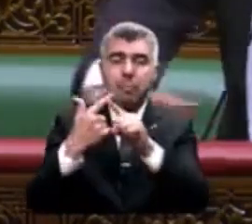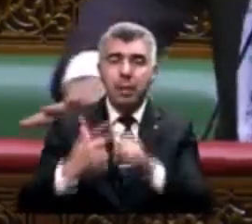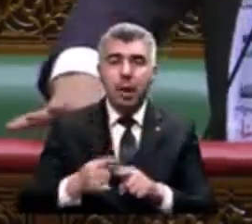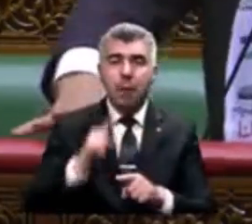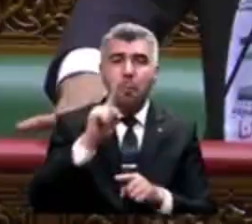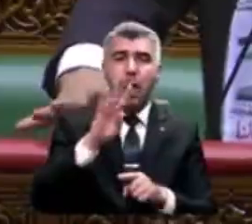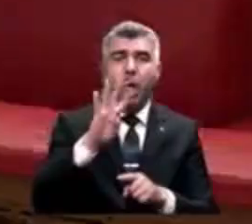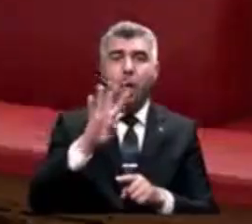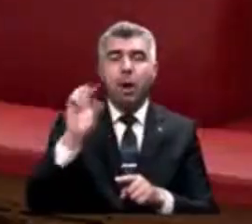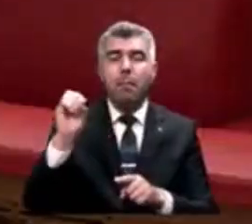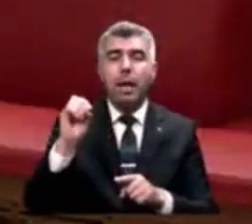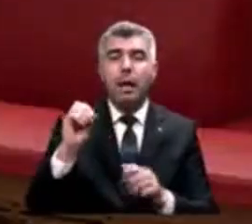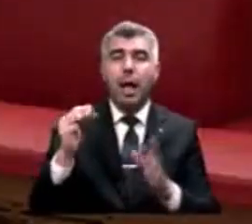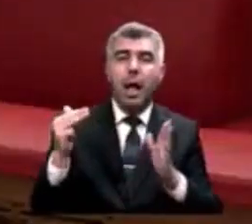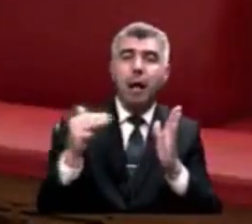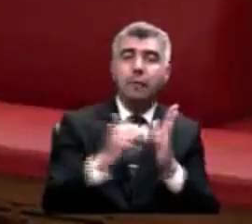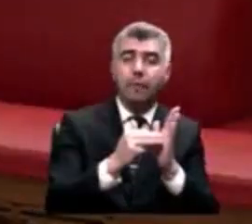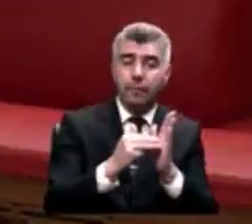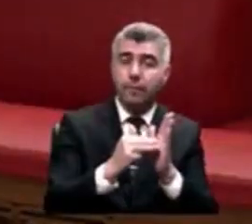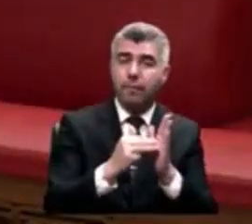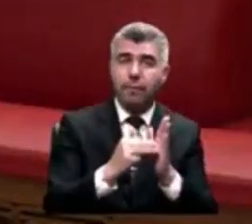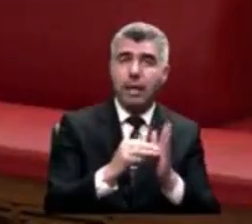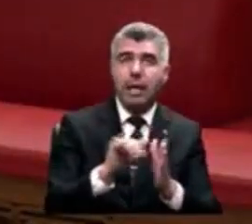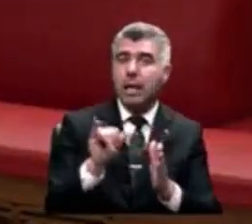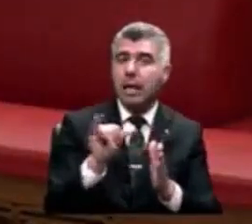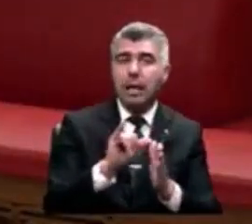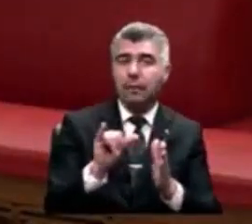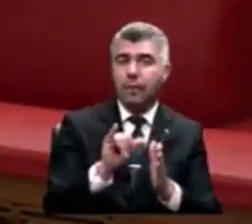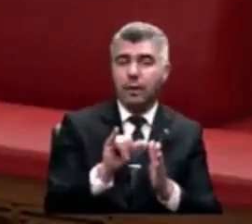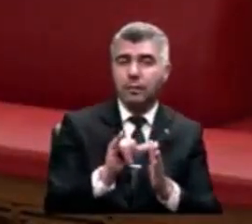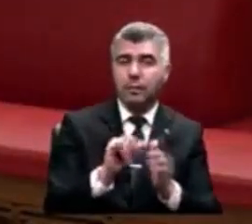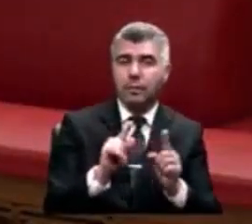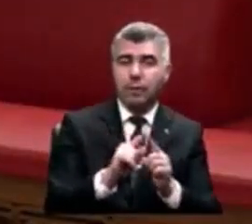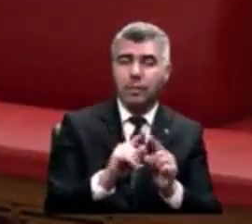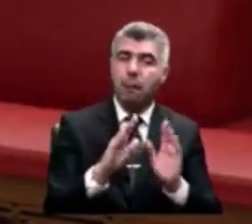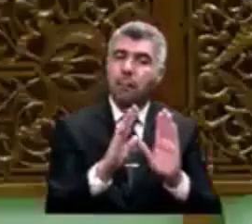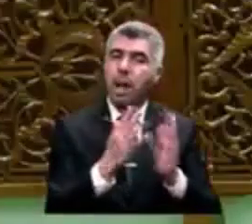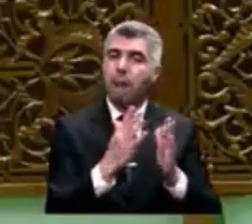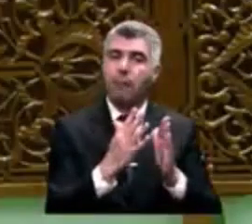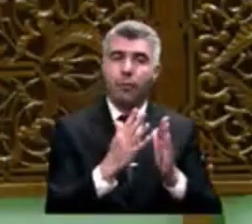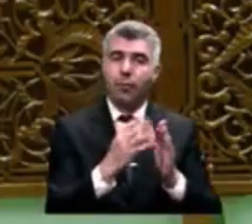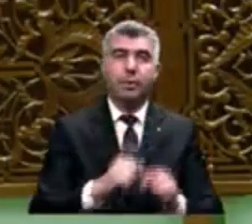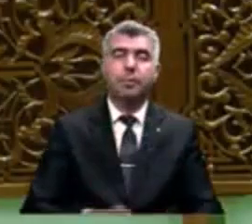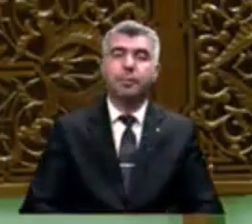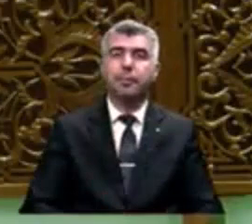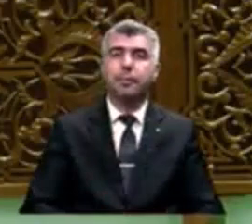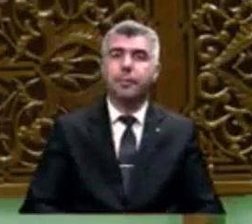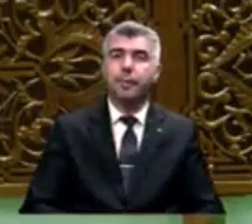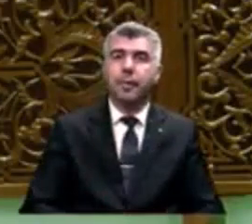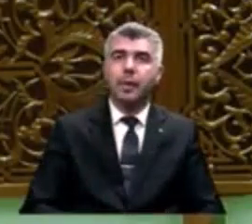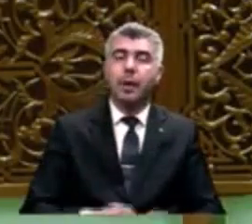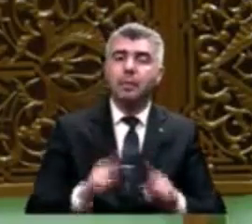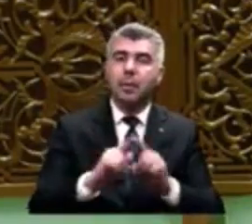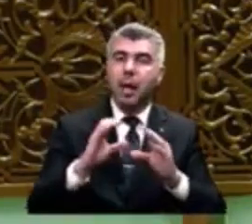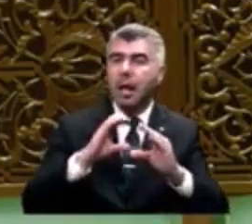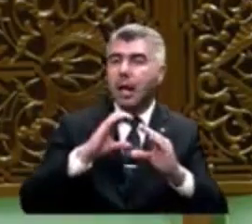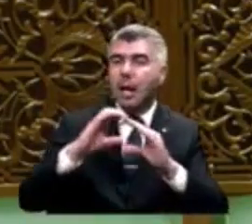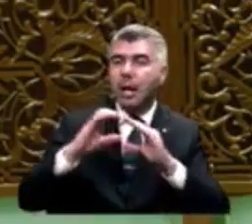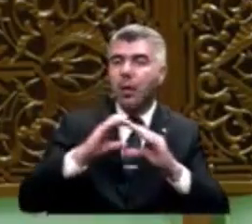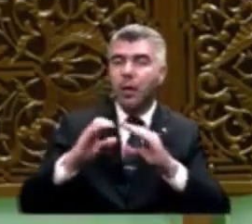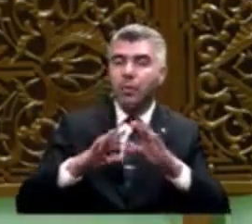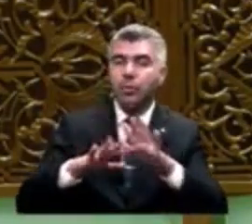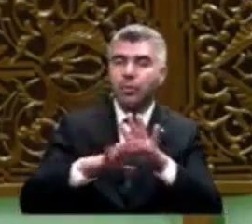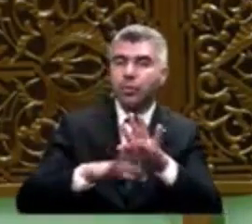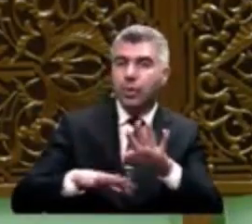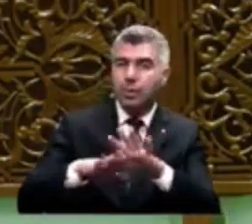منصب مالي خصكم، أعتقد إلى حليتوه راه برافو عليكم. فيما يخص الحوار الاجتماعي، هضرت على